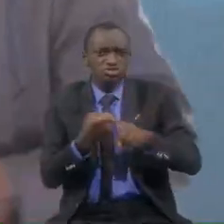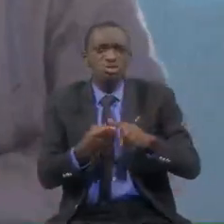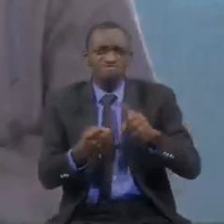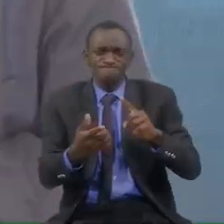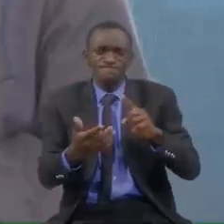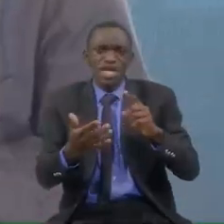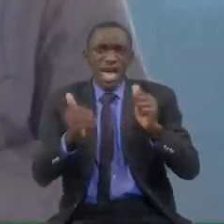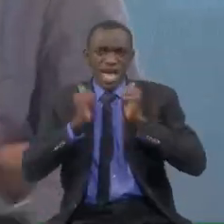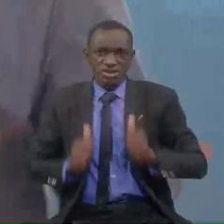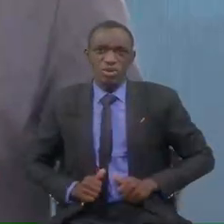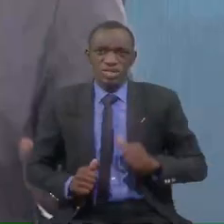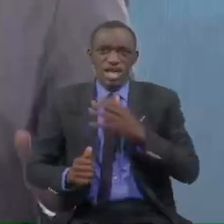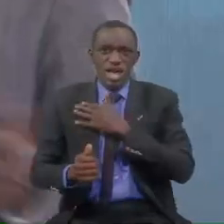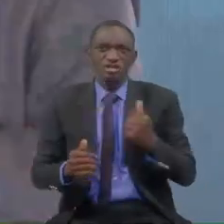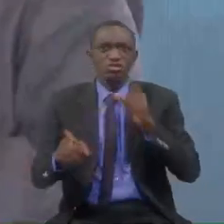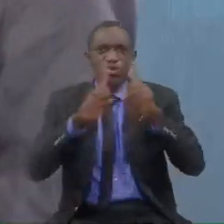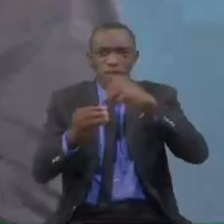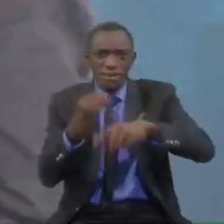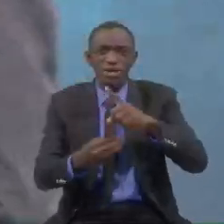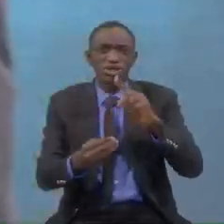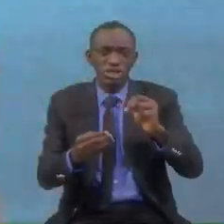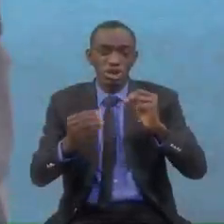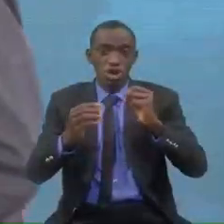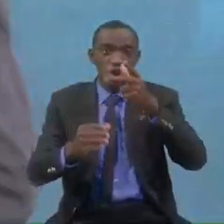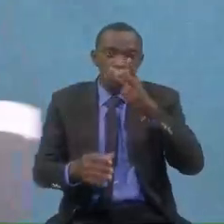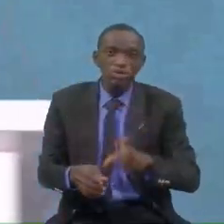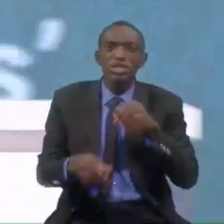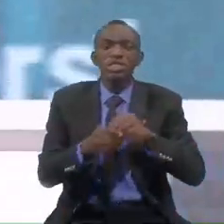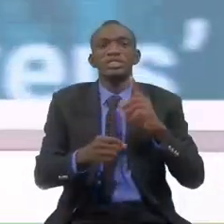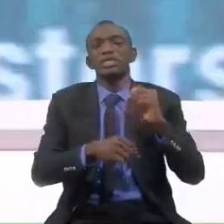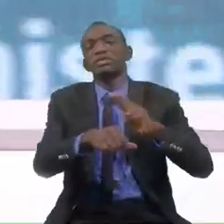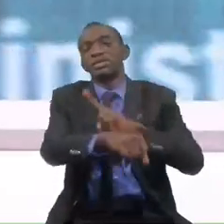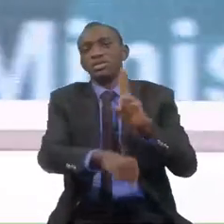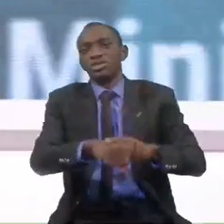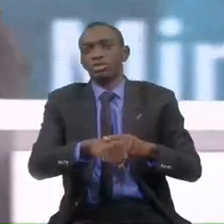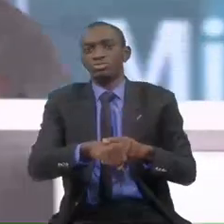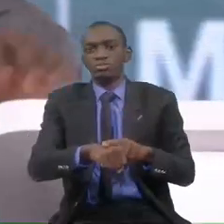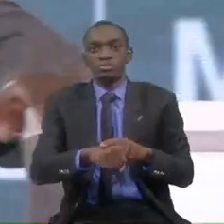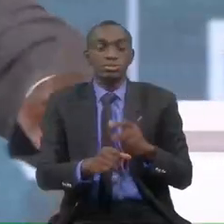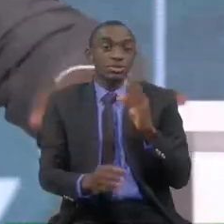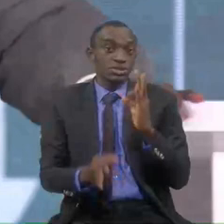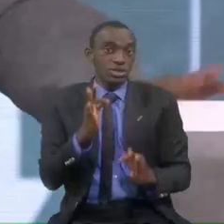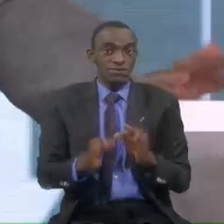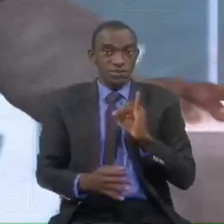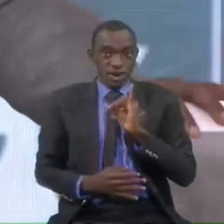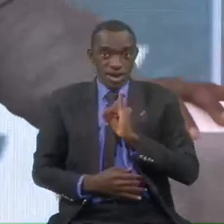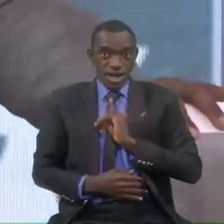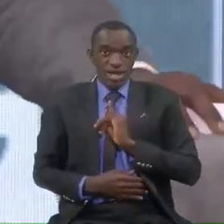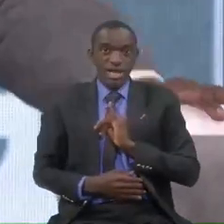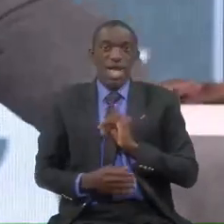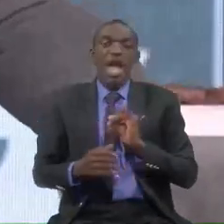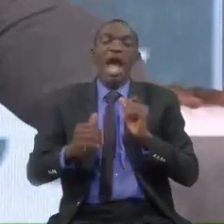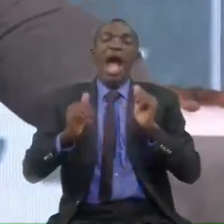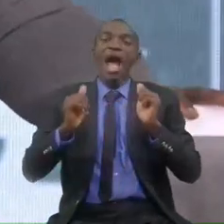cette force pour adresser, pour parler de la corruption dans la nation. Et si moi